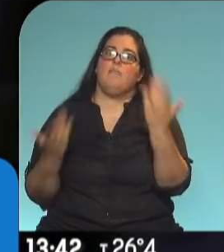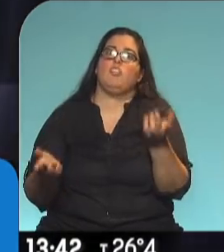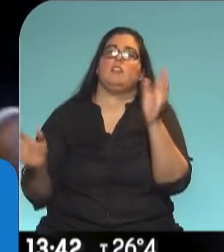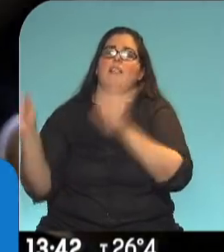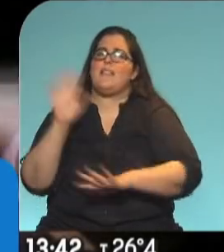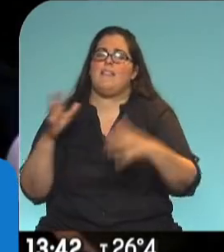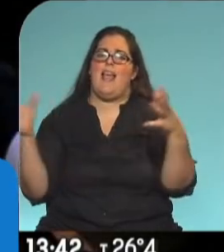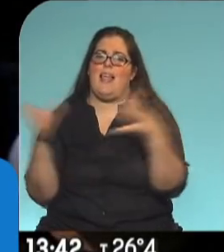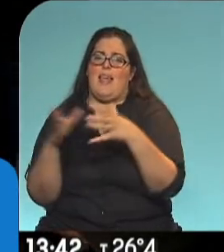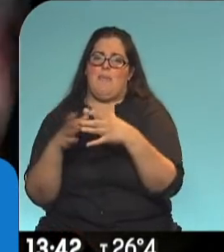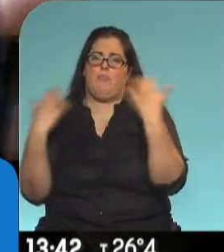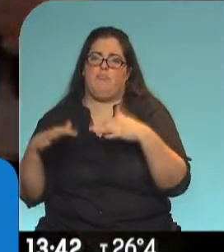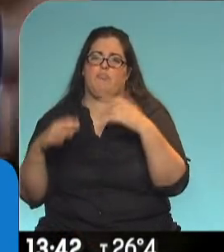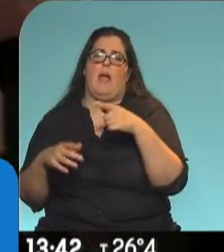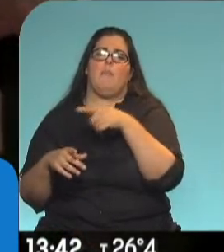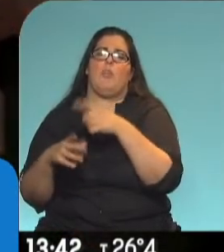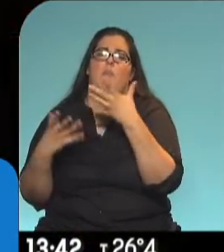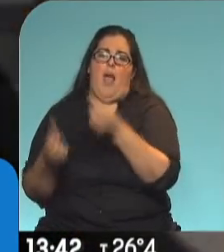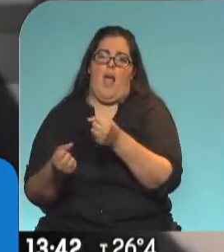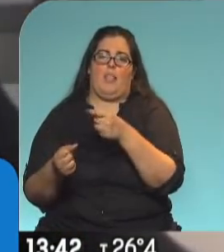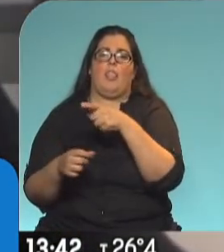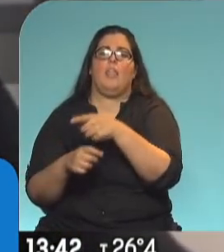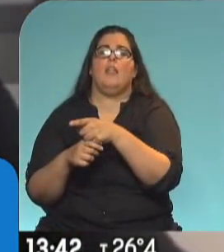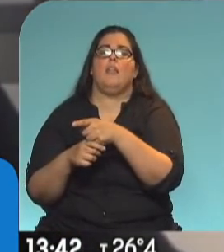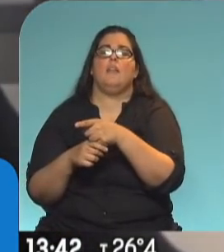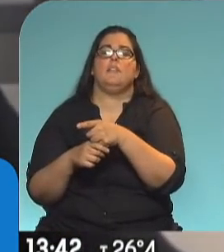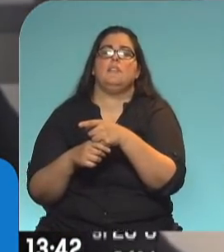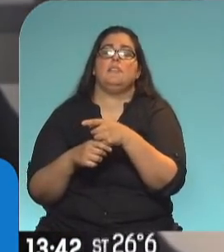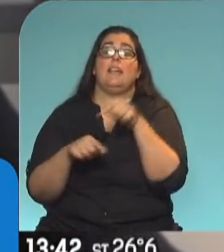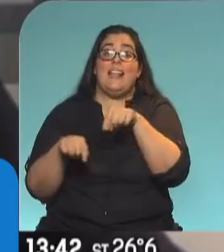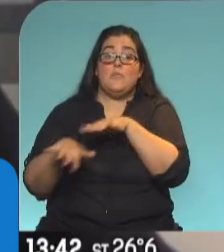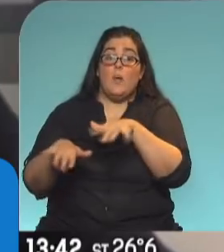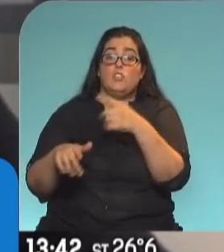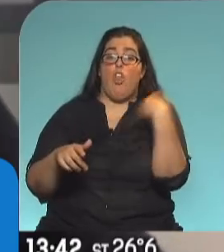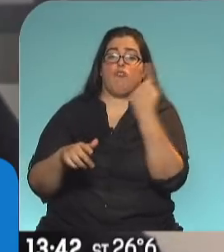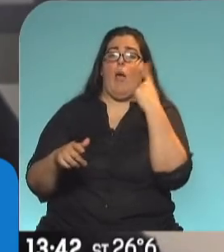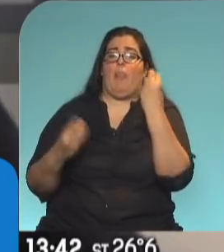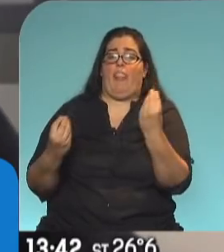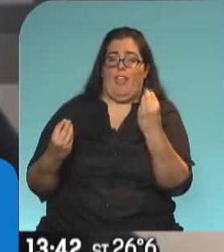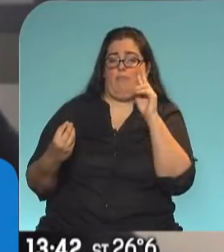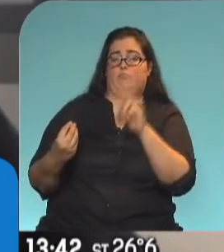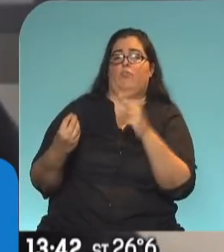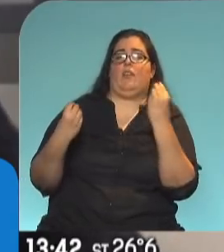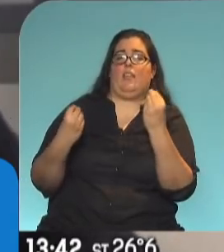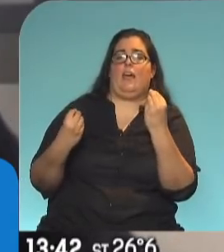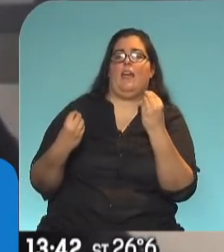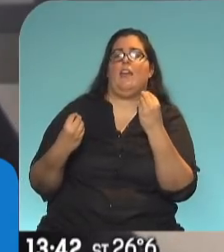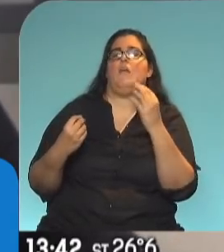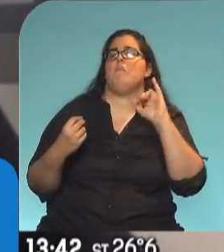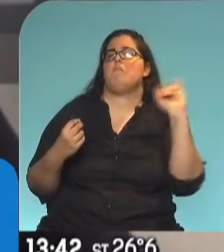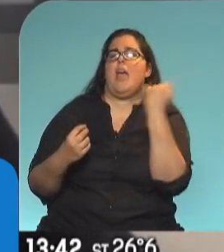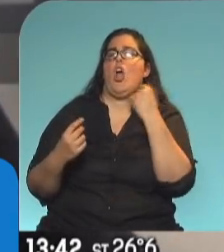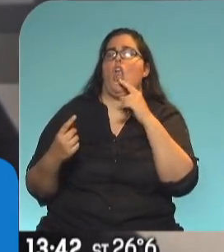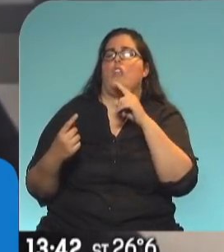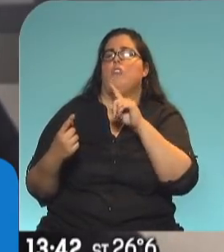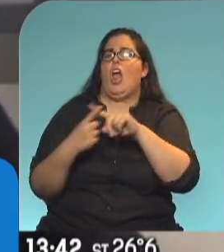enquête sérieuse et précise. Qu'est-ce que ça apprend pour la population? Que, effectivement, le meilleur moyen d'éviter de se contaminer, c'est certainement de